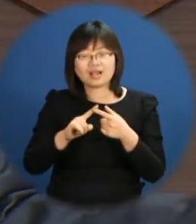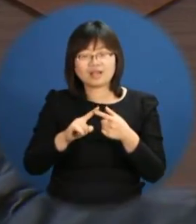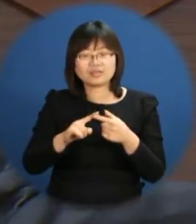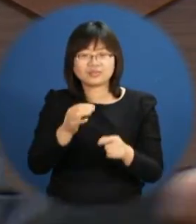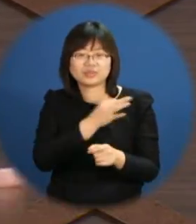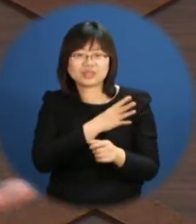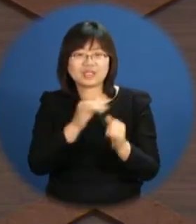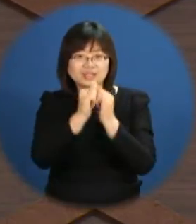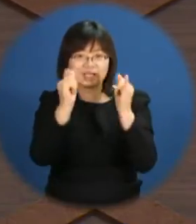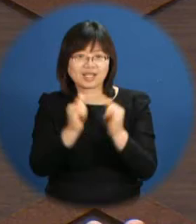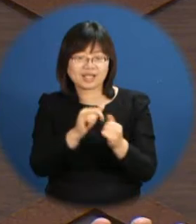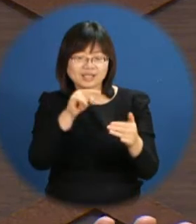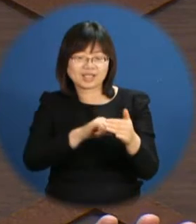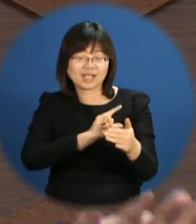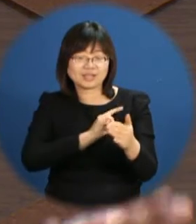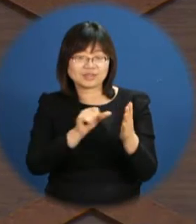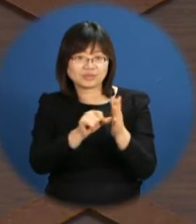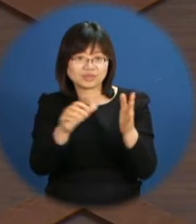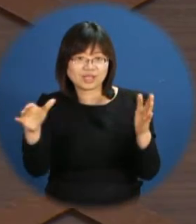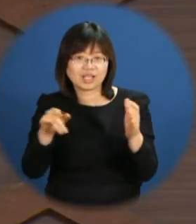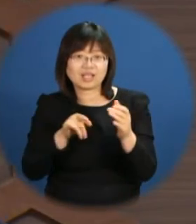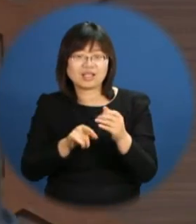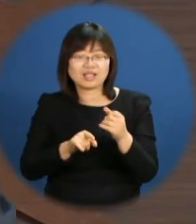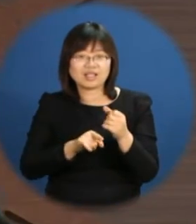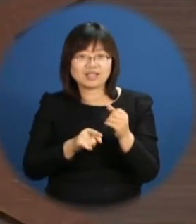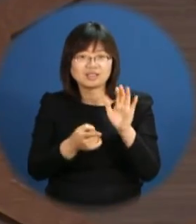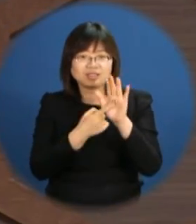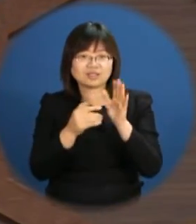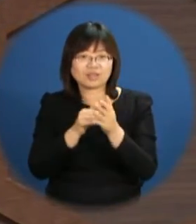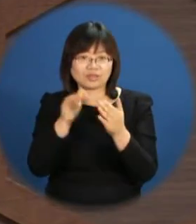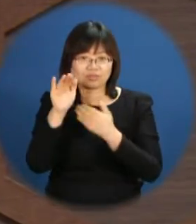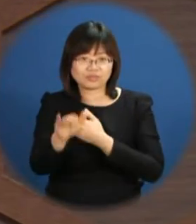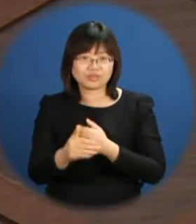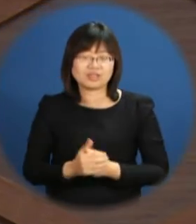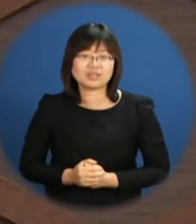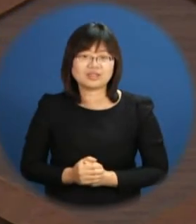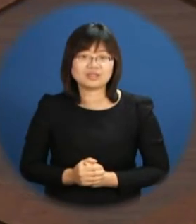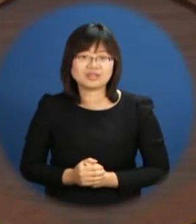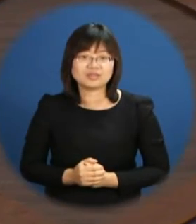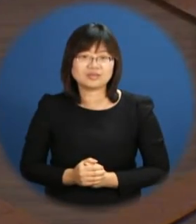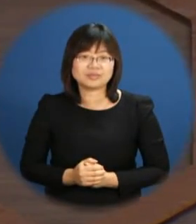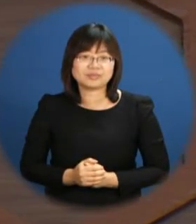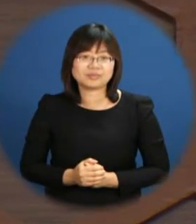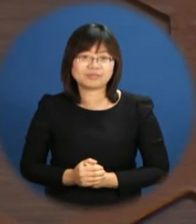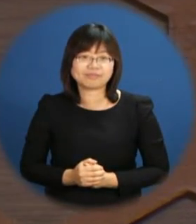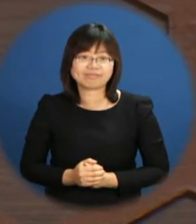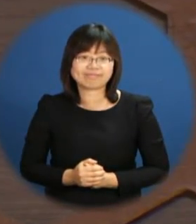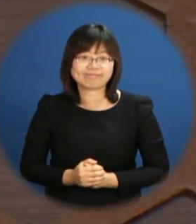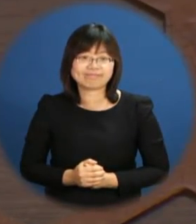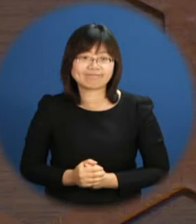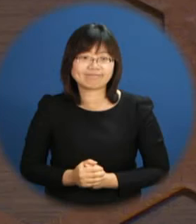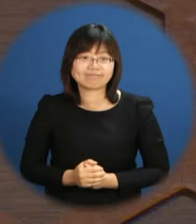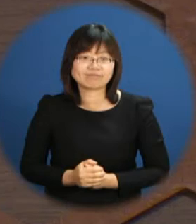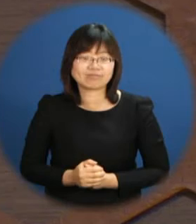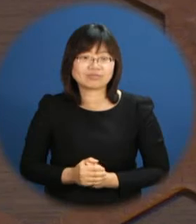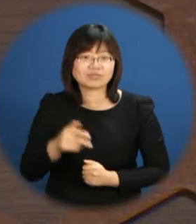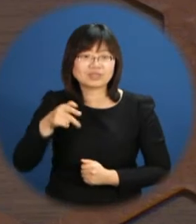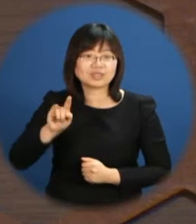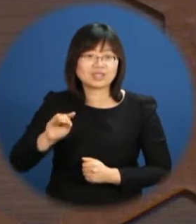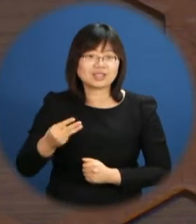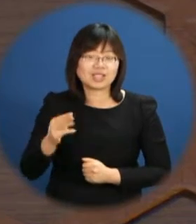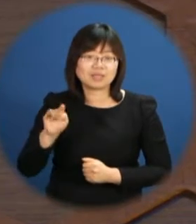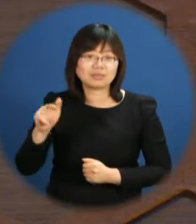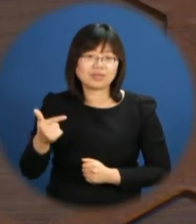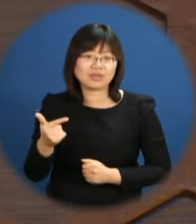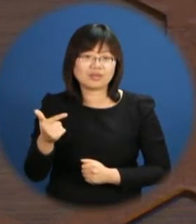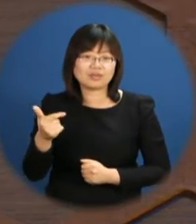에서 이름이 난 그 이후로 이제 그 쉘 번 내 짝 이라는 사람이 있었습니다 로치 r 번